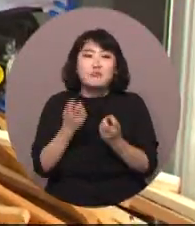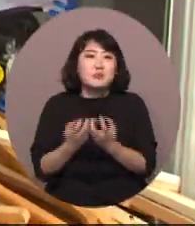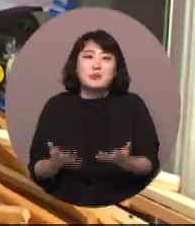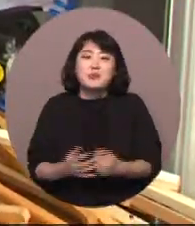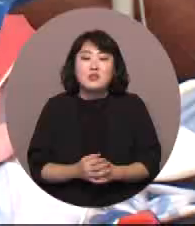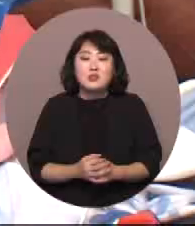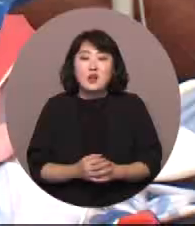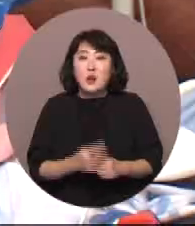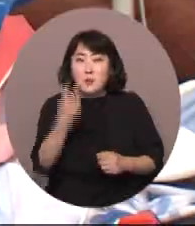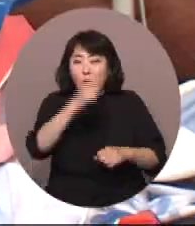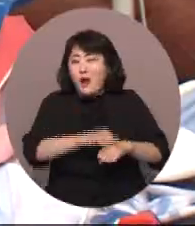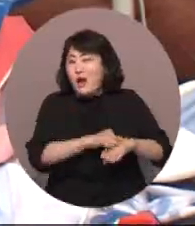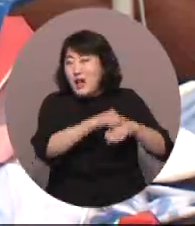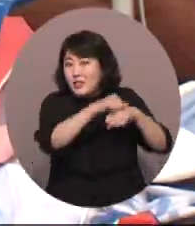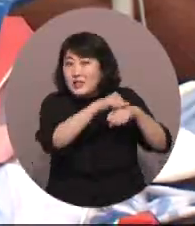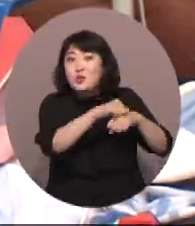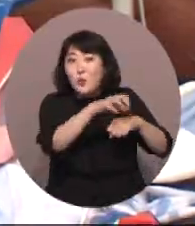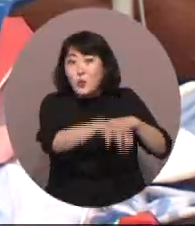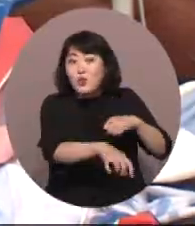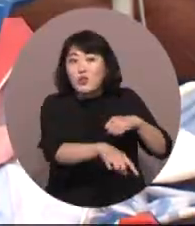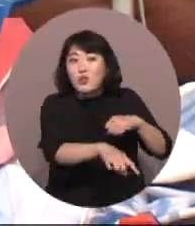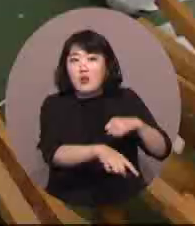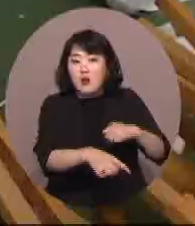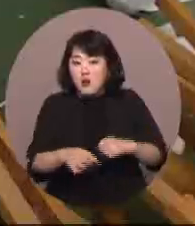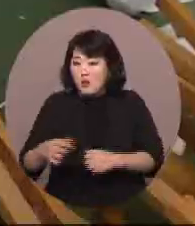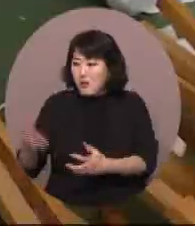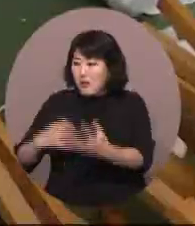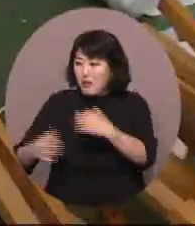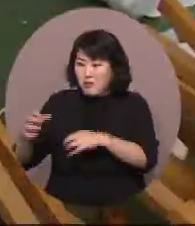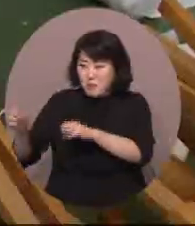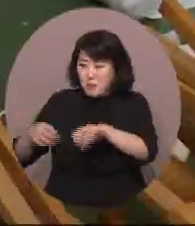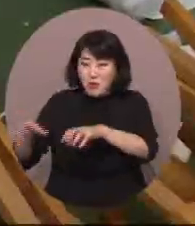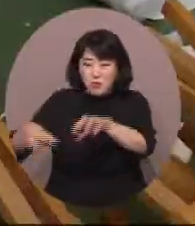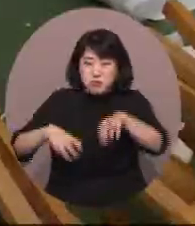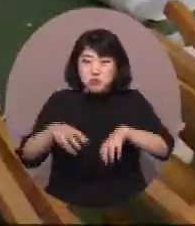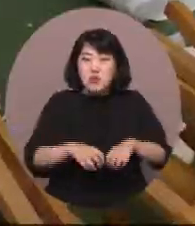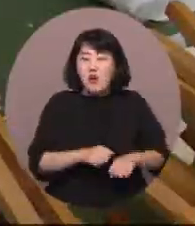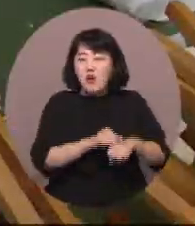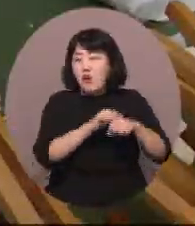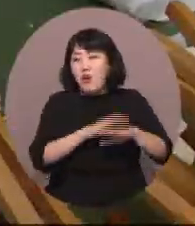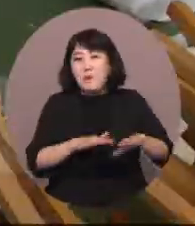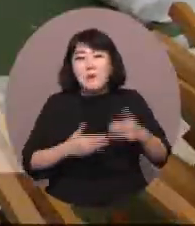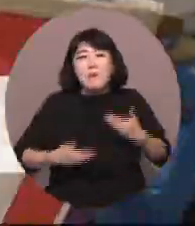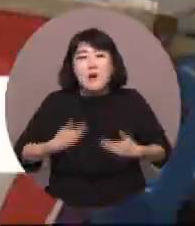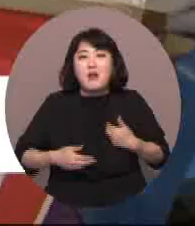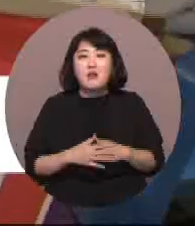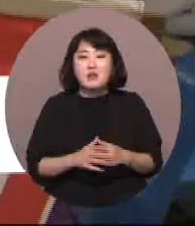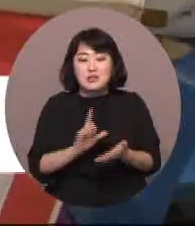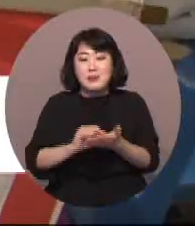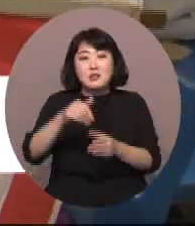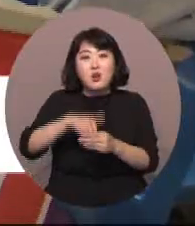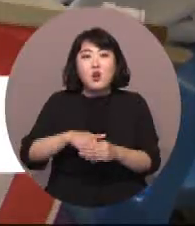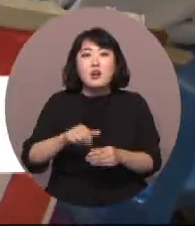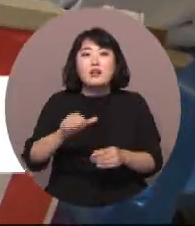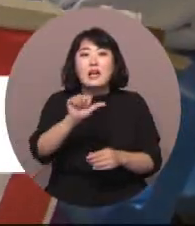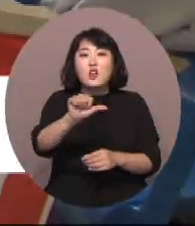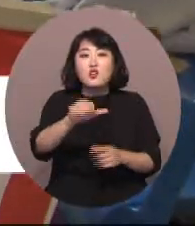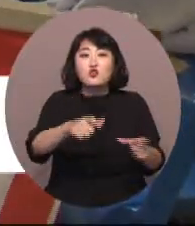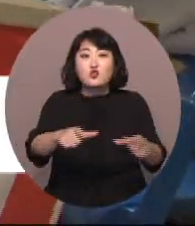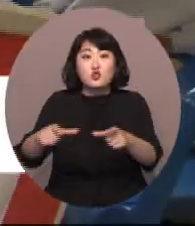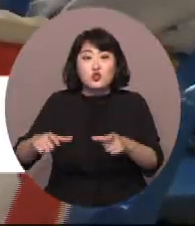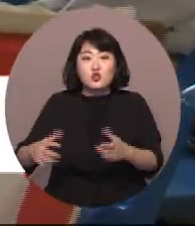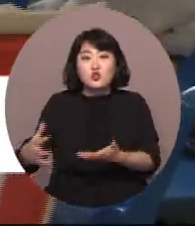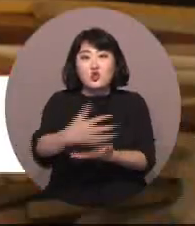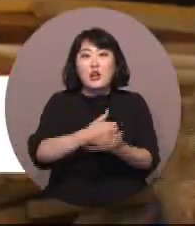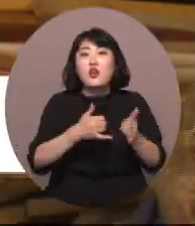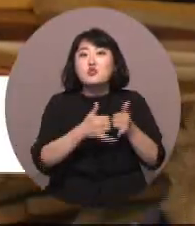보관하는 창고도 밀려오는 현수막을 처리하기에 바쁩니다. 이번 지방선거에서 대전 5개 자치구에서